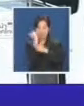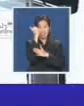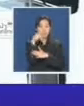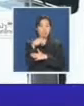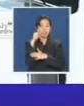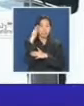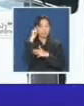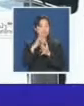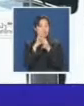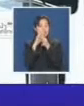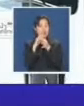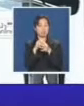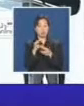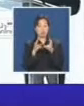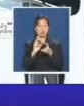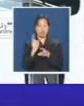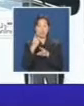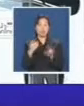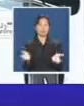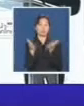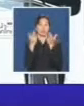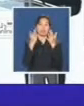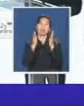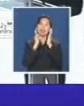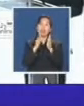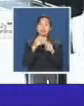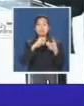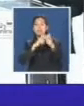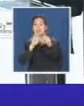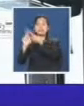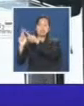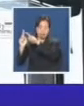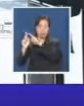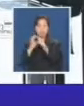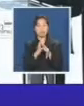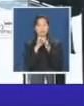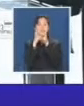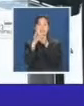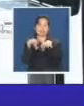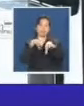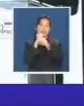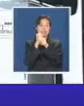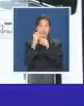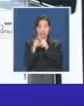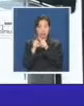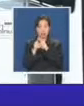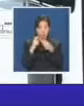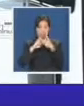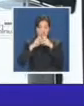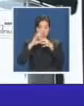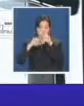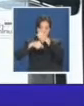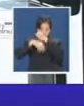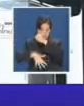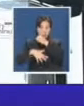ใช้วิธีการใหม่ๆลักษณะเช่นนี้อีกในการแก้ไขปัญหาอื่นๆนะครับซึ่งยังเป็นปัญหาในเชิงโครงสร้างที่อาจจะมีการหยิบยก